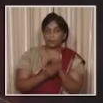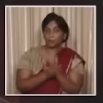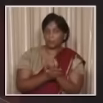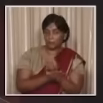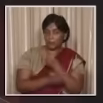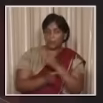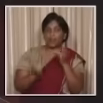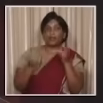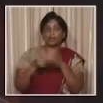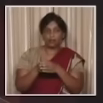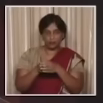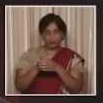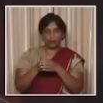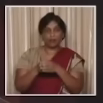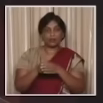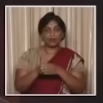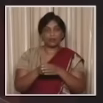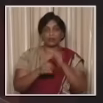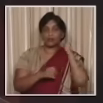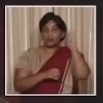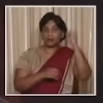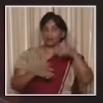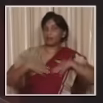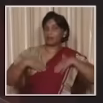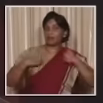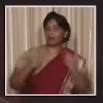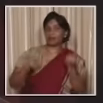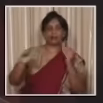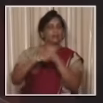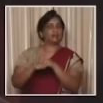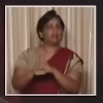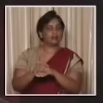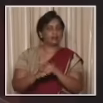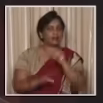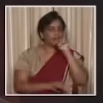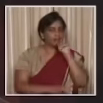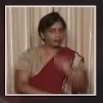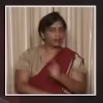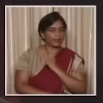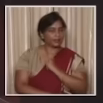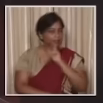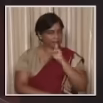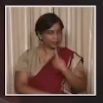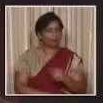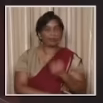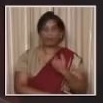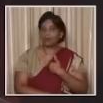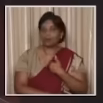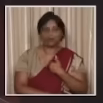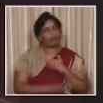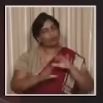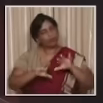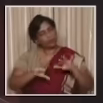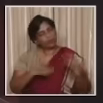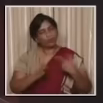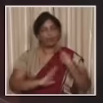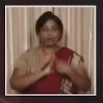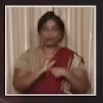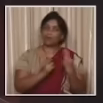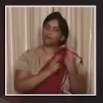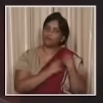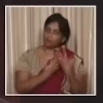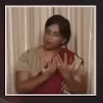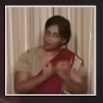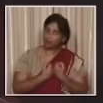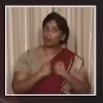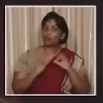පොහොට්ටුවේ කණ්ඩායම් එක්ක රජපුටුවේ සැප ලබන්නට ගිය එකෙන් පැහැදිලිව එකක් කියන්නට ඕන. අපි ඕනම වෙලාවක රටේ වගකීම